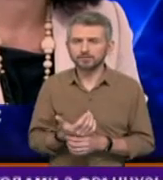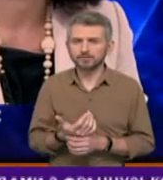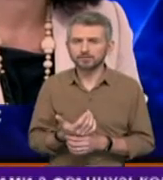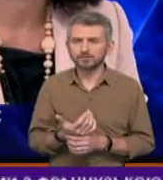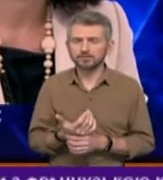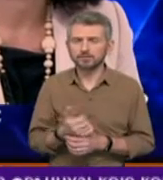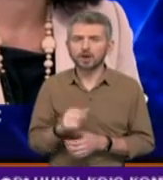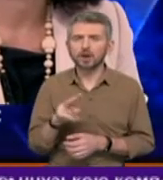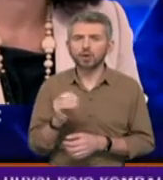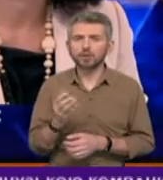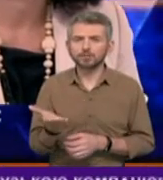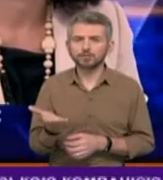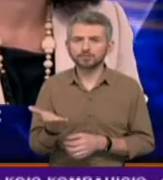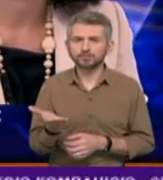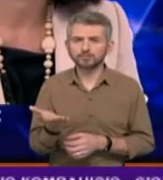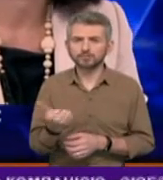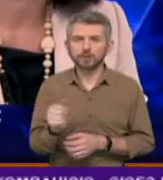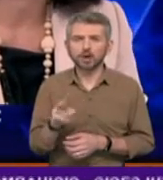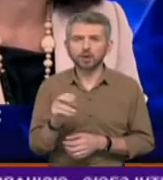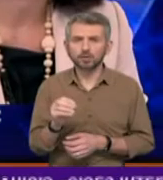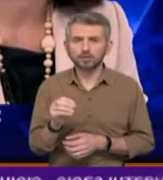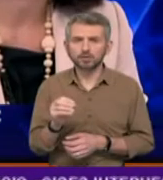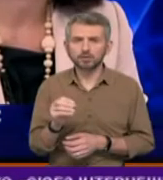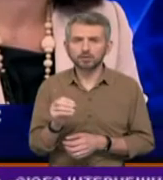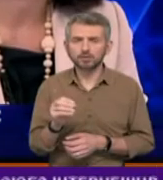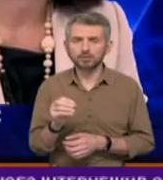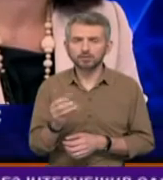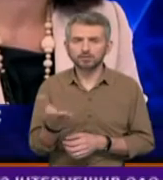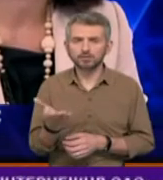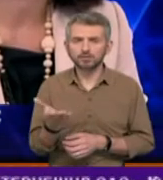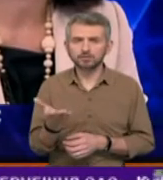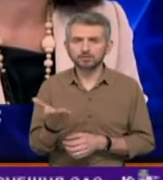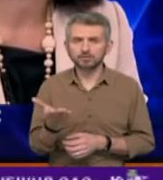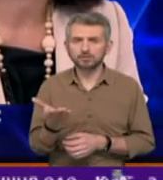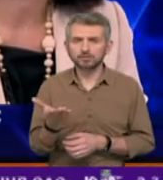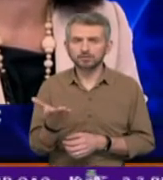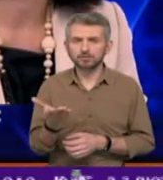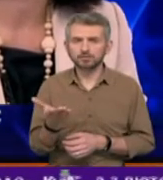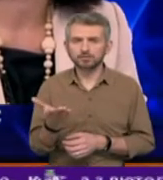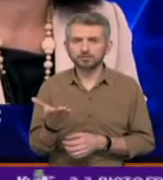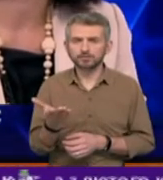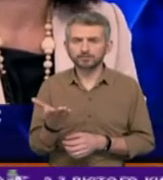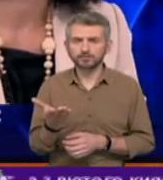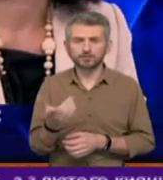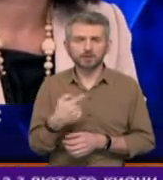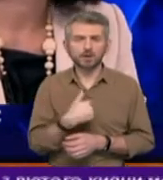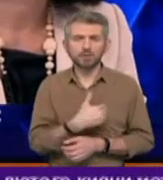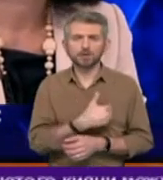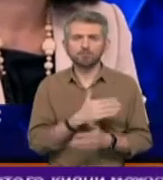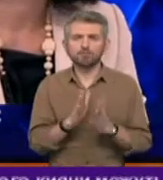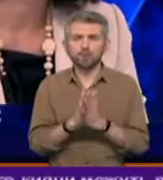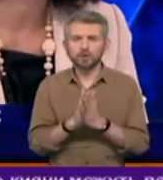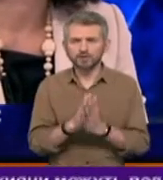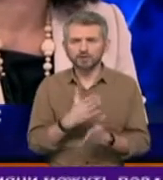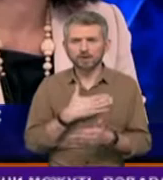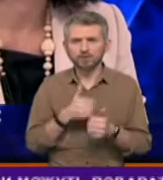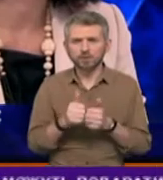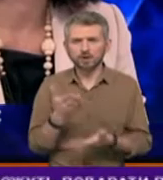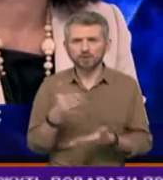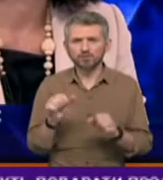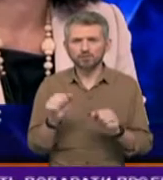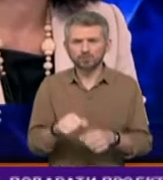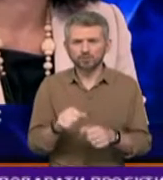є нововведення, яке не порушує правило рівності, однак дещо змінює підходи для тих осіб, які